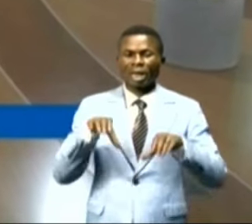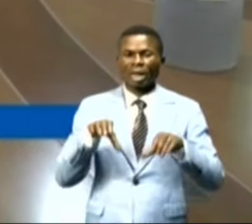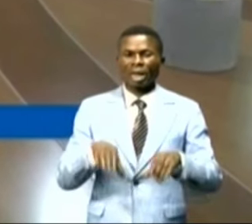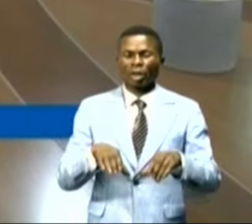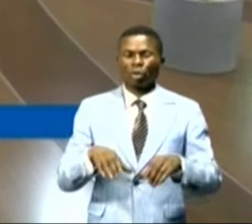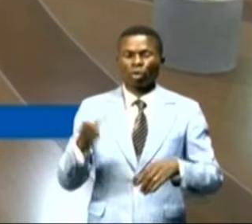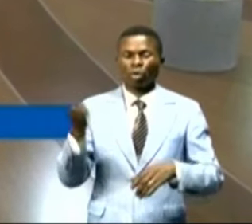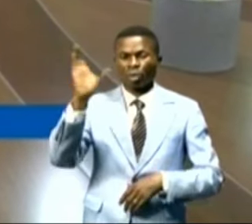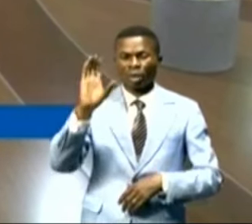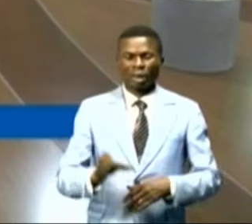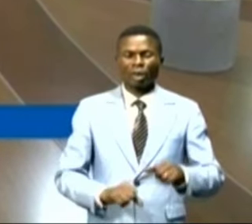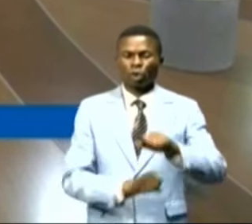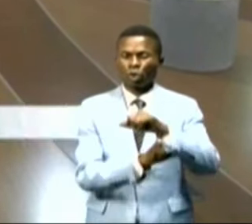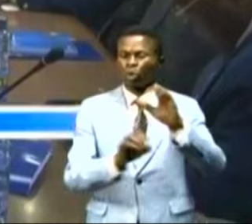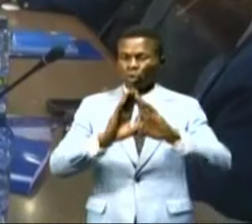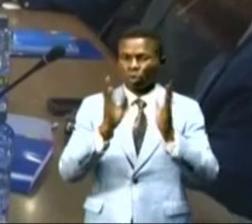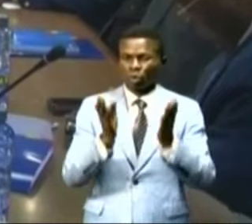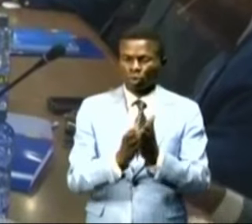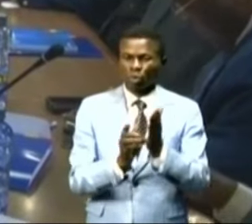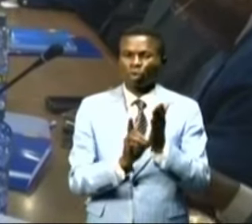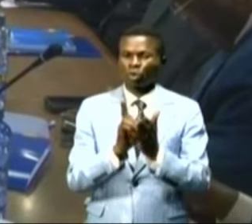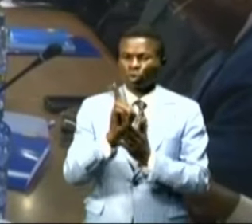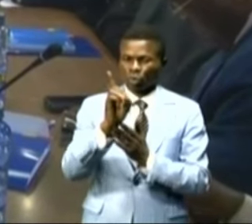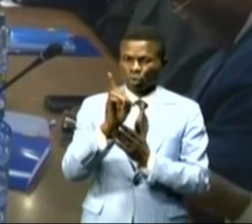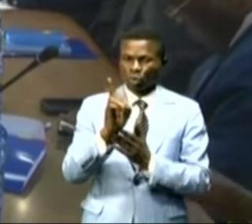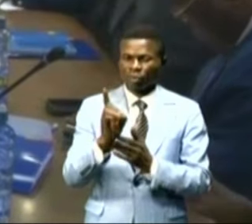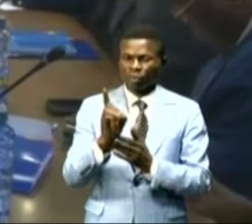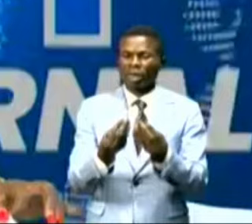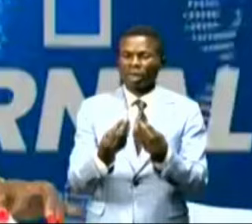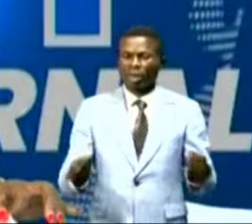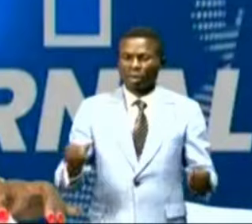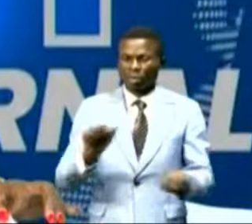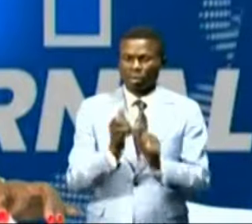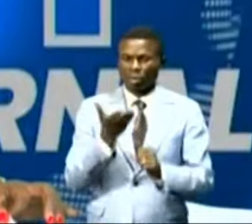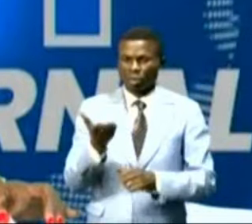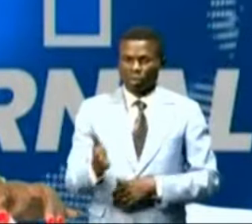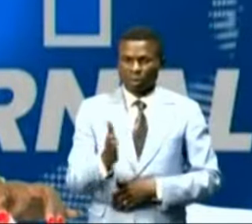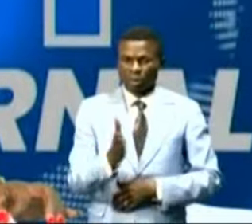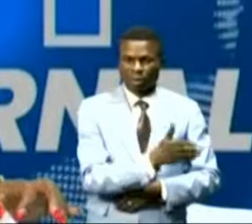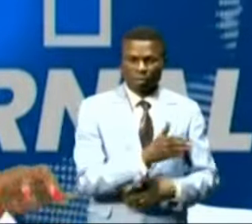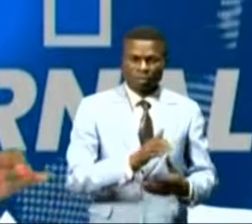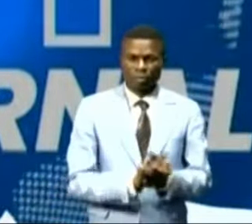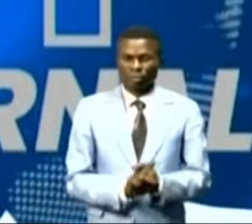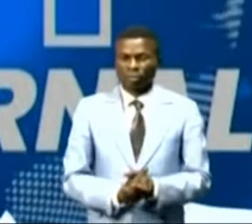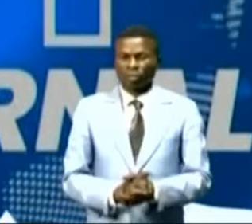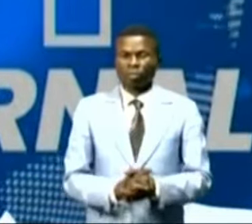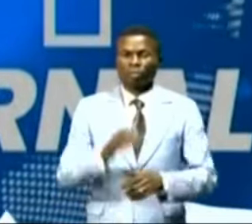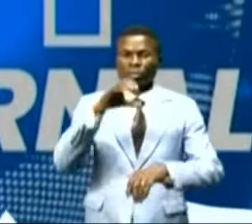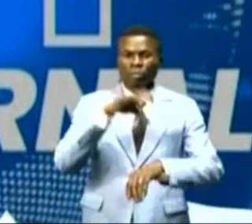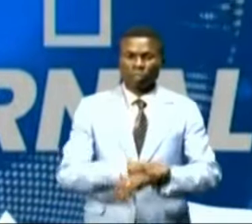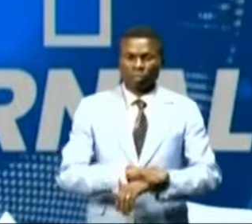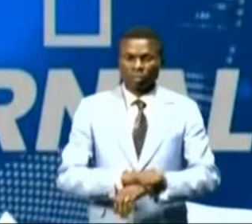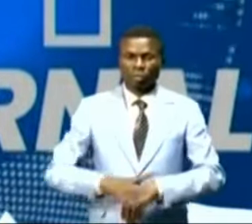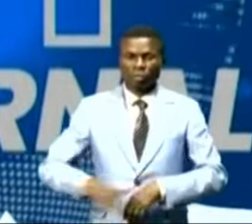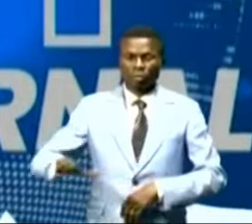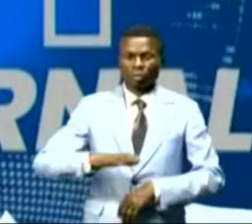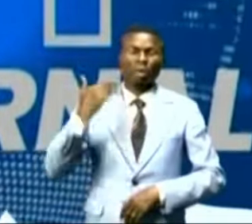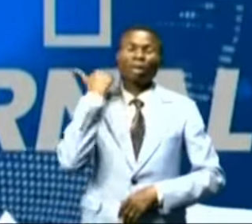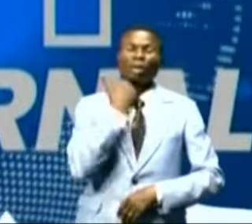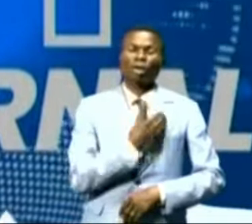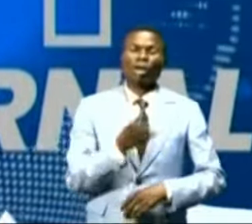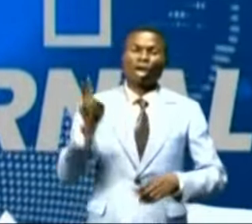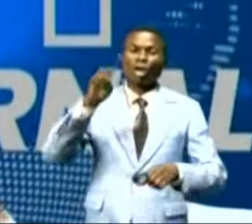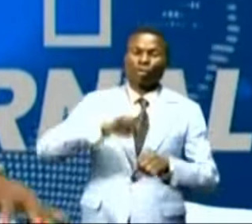sur l'appui de tous pour relever les nombreux défis qui l'attendent. Arrêté en Ouganda pour violation des